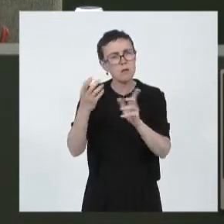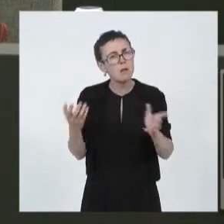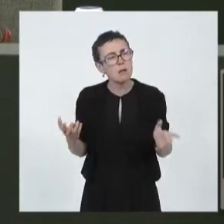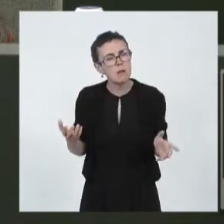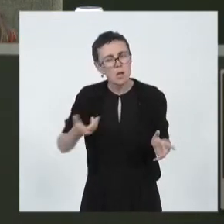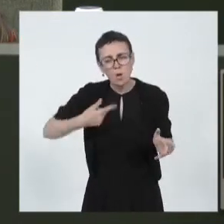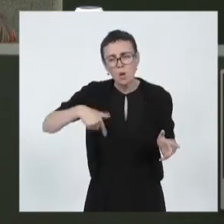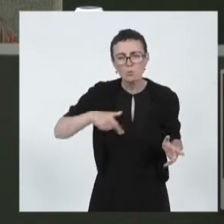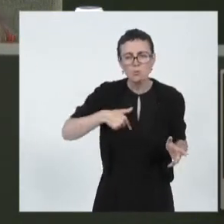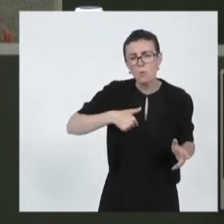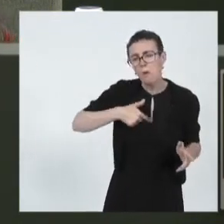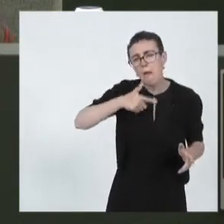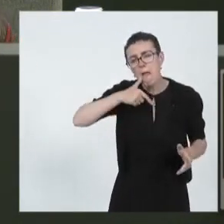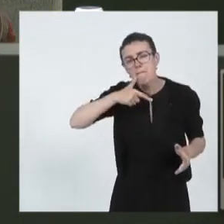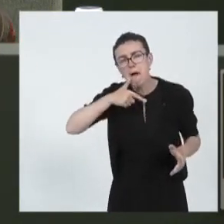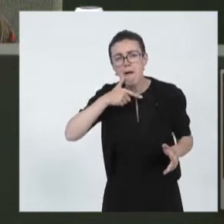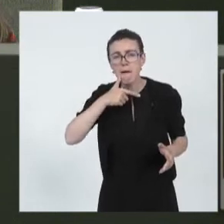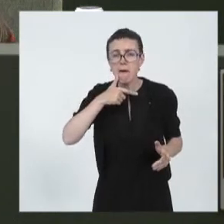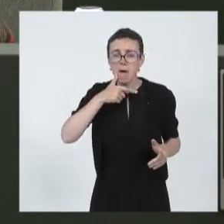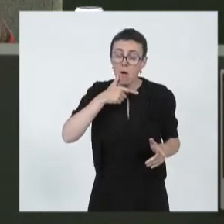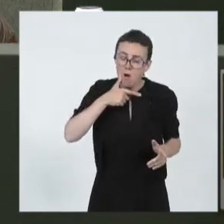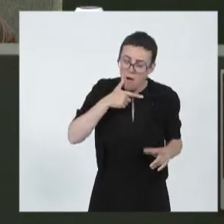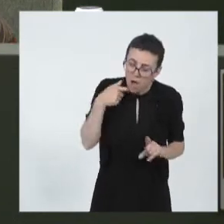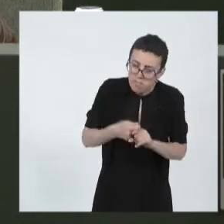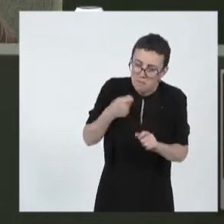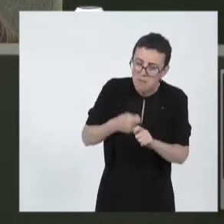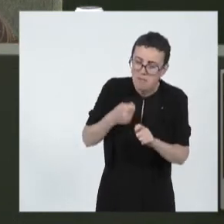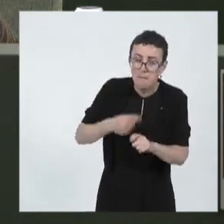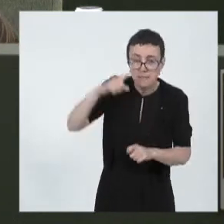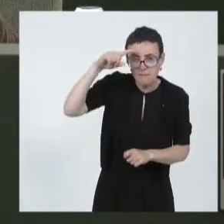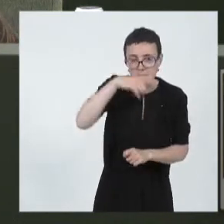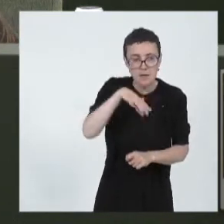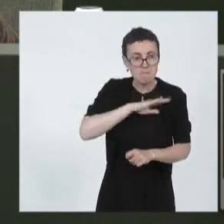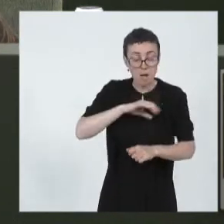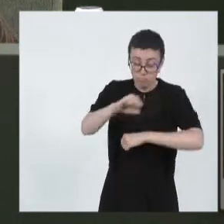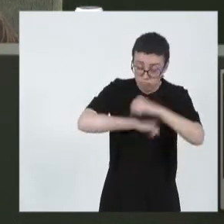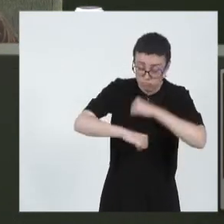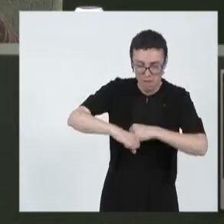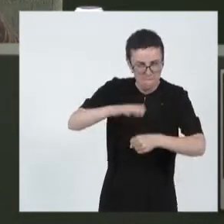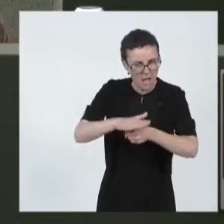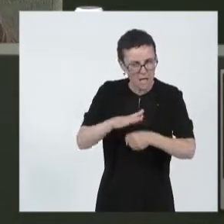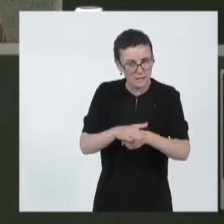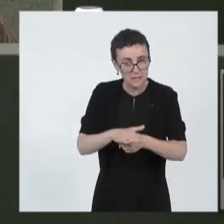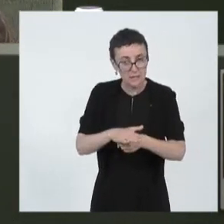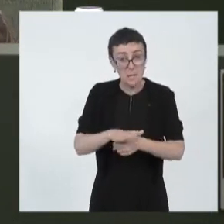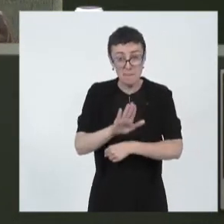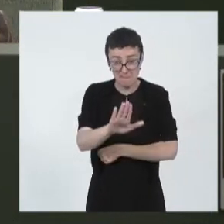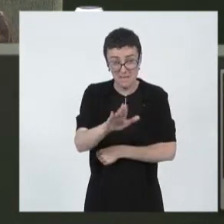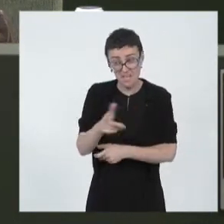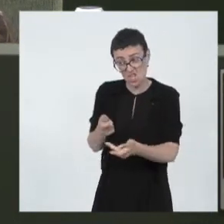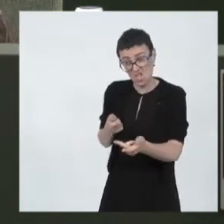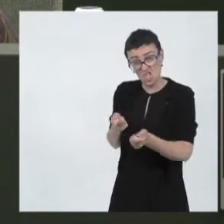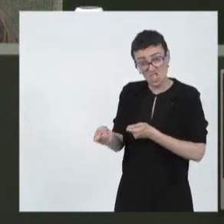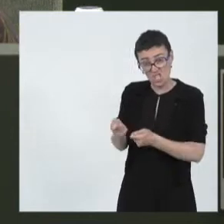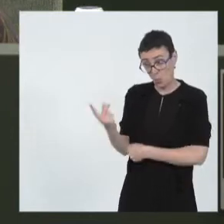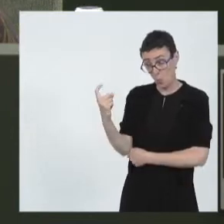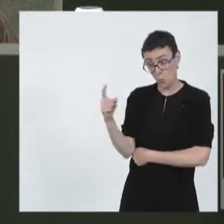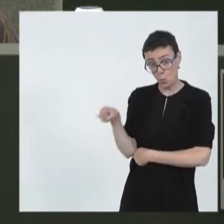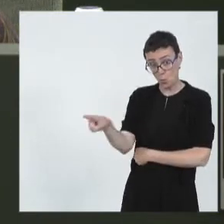s'adapter s'intensifieront. Pour autant, en matière d'adaptation, la gestion de l'eau est déjà et sera de plus en plus un